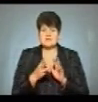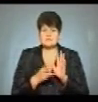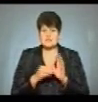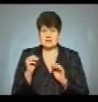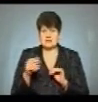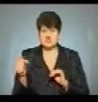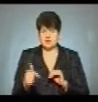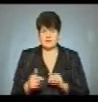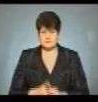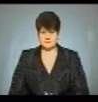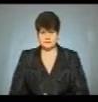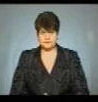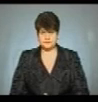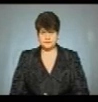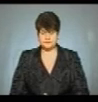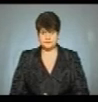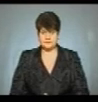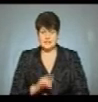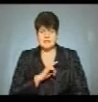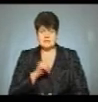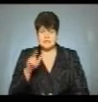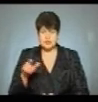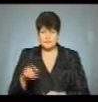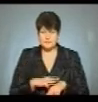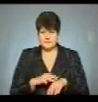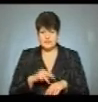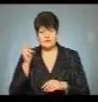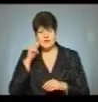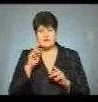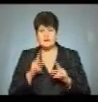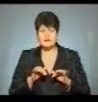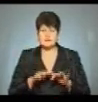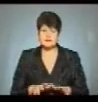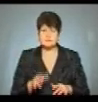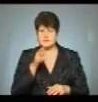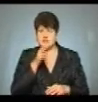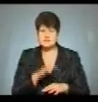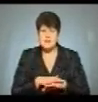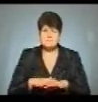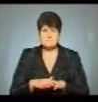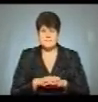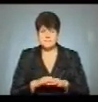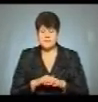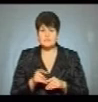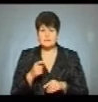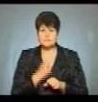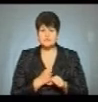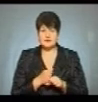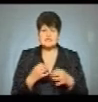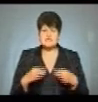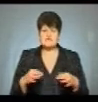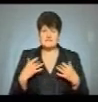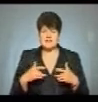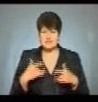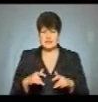тисяч гривень. Силовики Тернопільщини навчалися, як діяти під час масових заворушень. Вони відпрацьовували звільнення